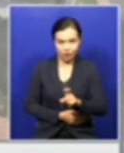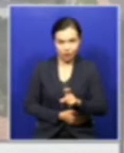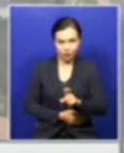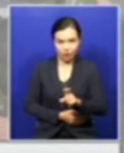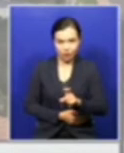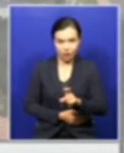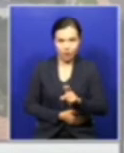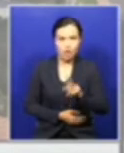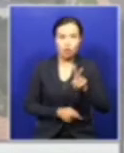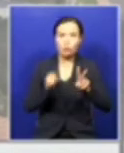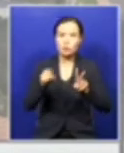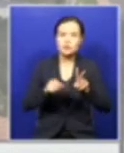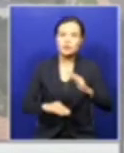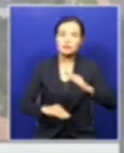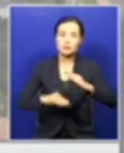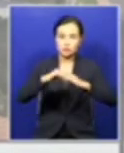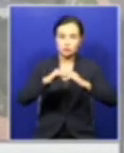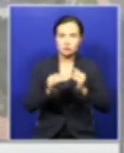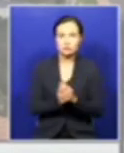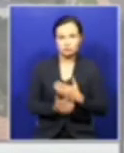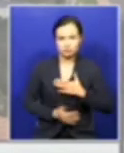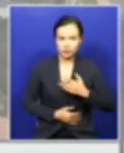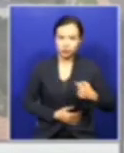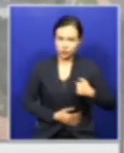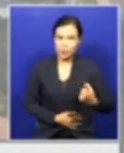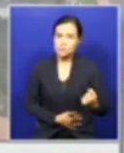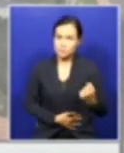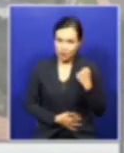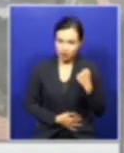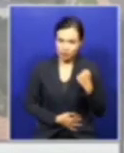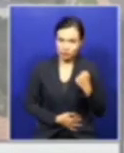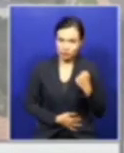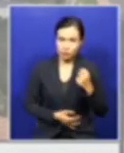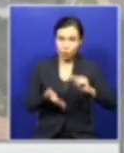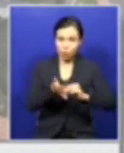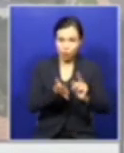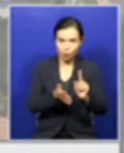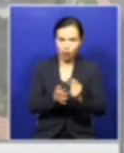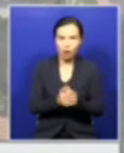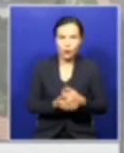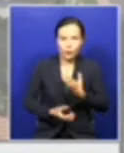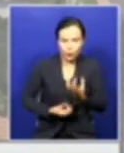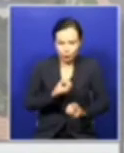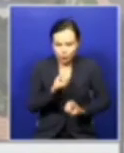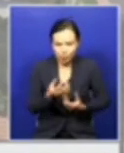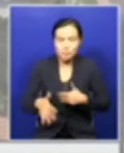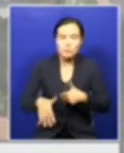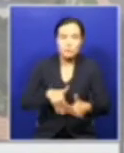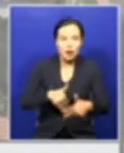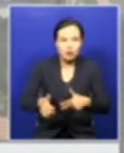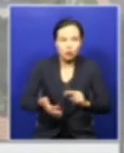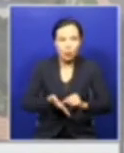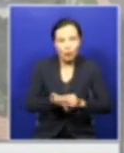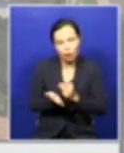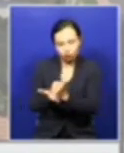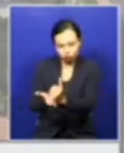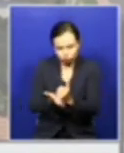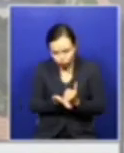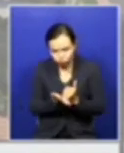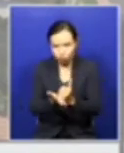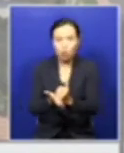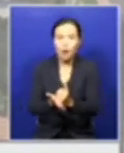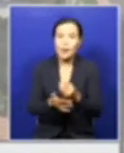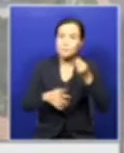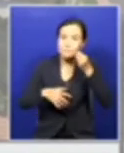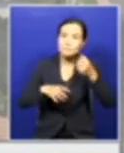ง 2% นั้นดิฉันมีความมั่นใจค่ะว่าเกิดจากการเสียสละของพี่น้องประชาชนคนไทยที่ยอมที่จะอยู่